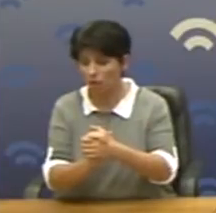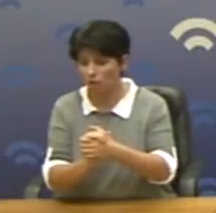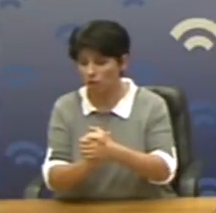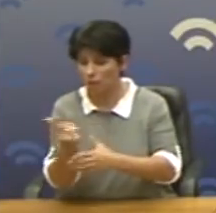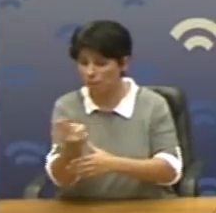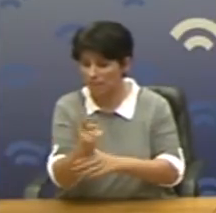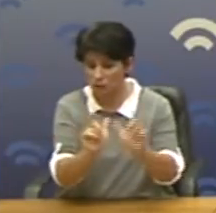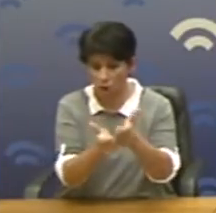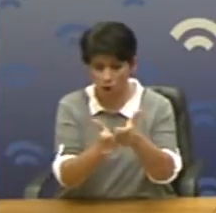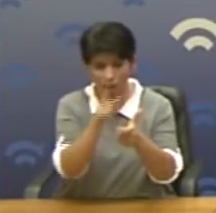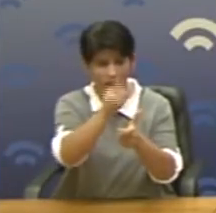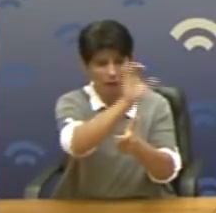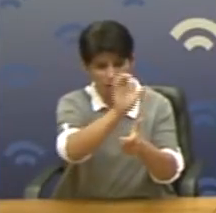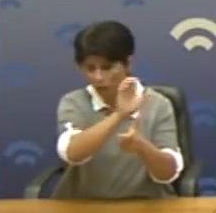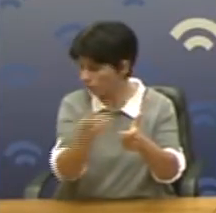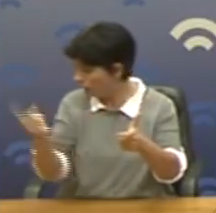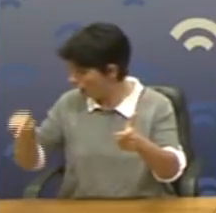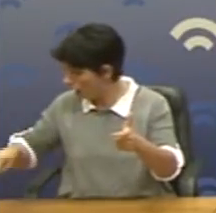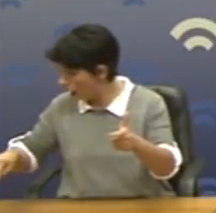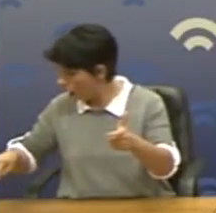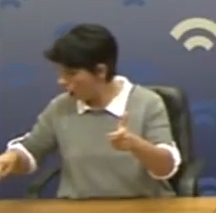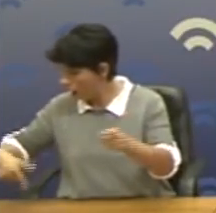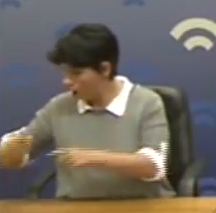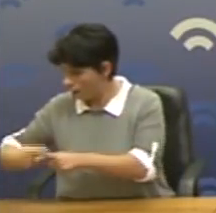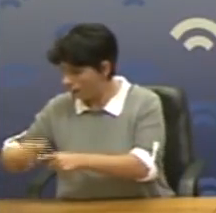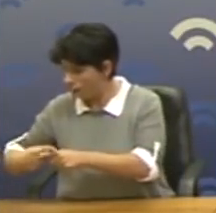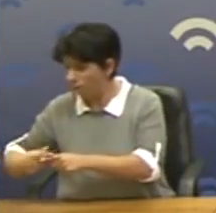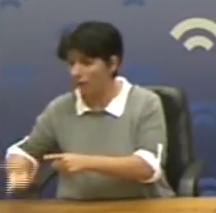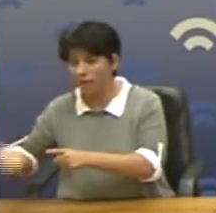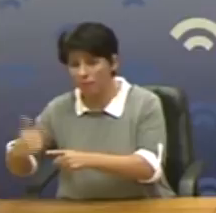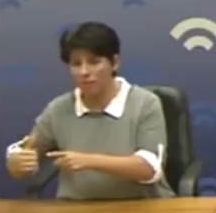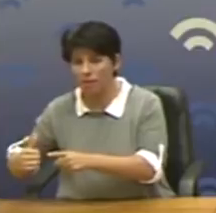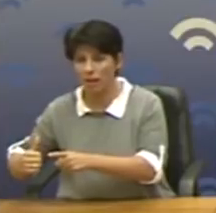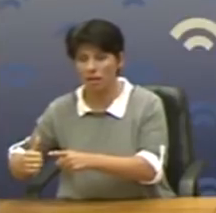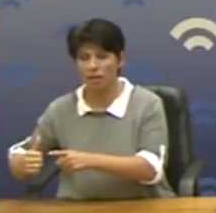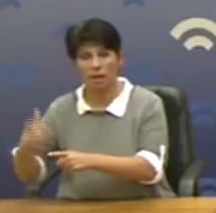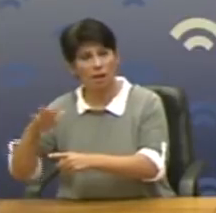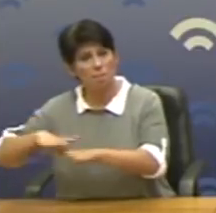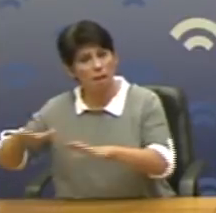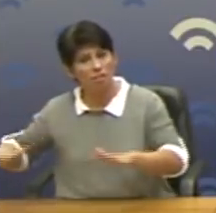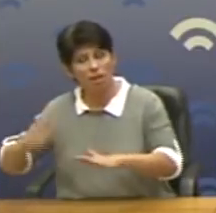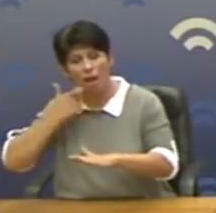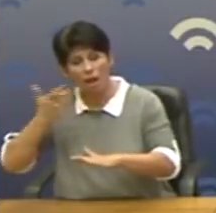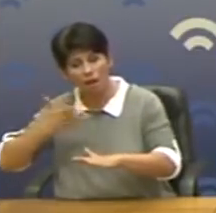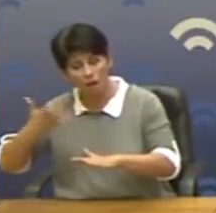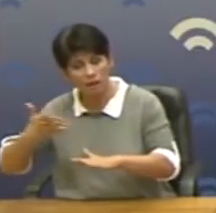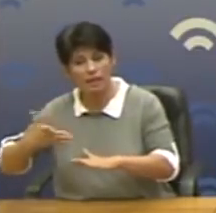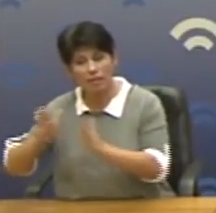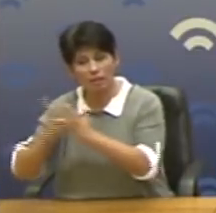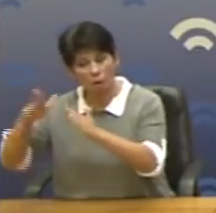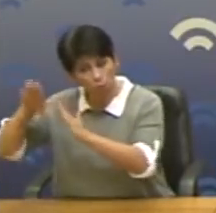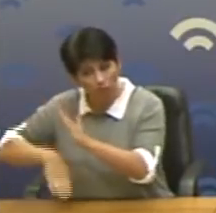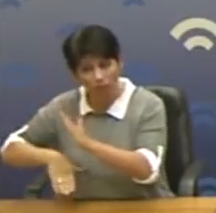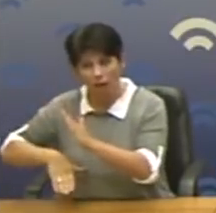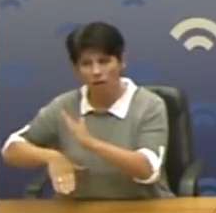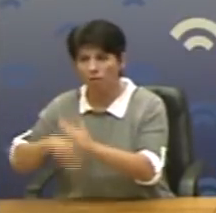μην υπάρχει κανένας ανήλικος άστεγος, απροστάτευτος ή σε κέντρα φυλακές, για να